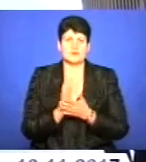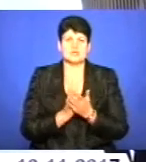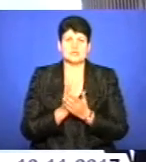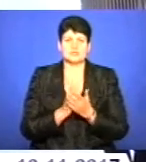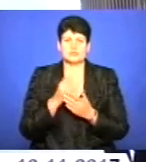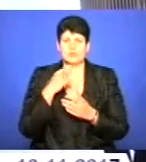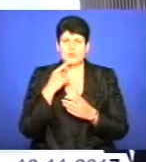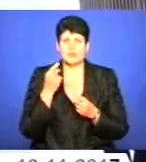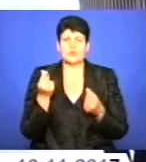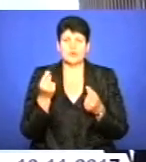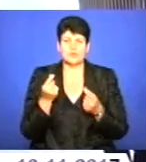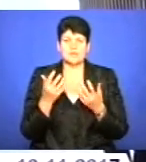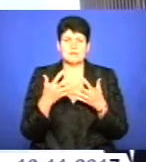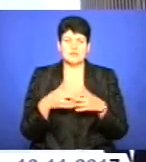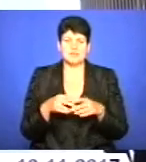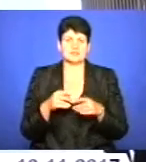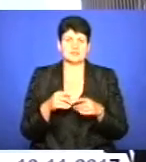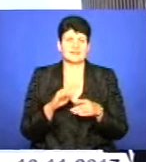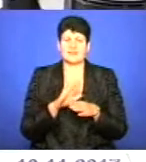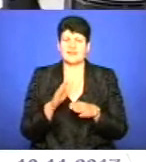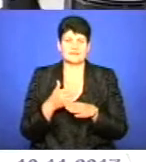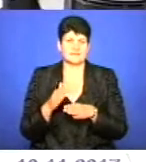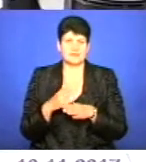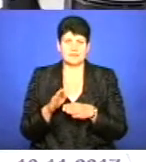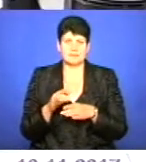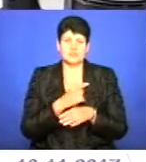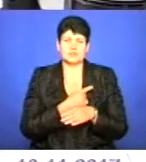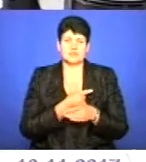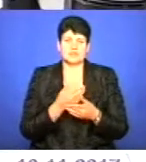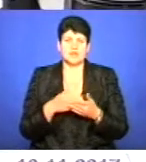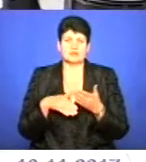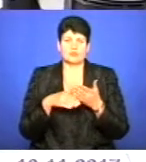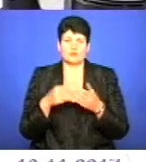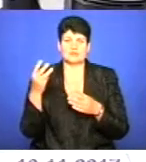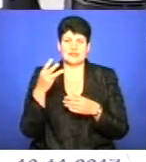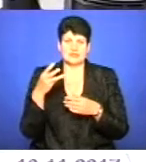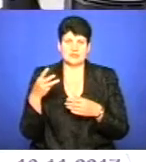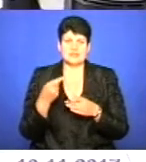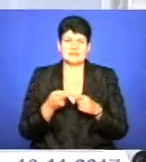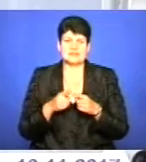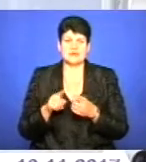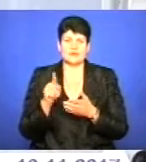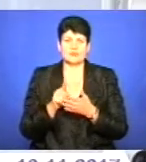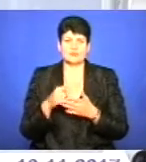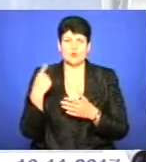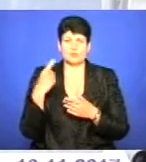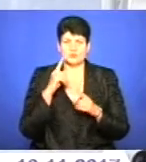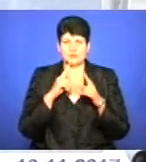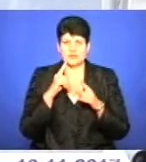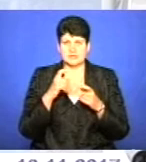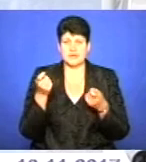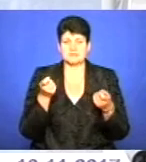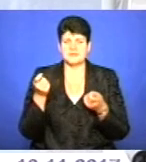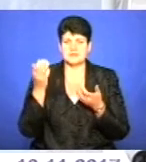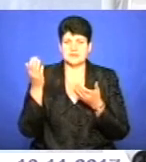ради кажуть, гроші на апарат швидше за все не виділять, адже медична допомога 3-го рівня – це обов'язок обласної ради та